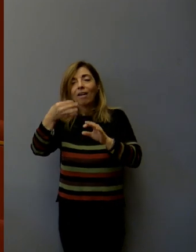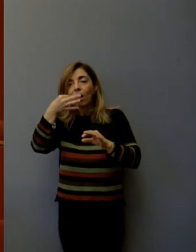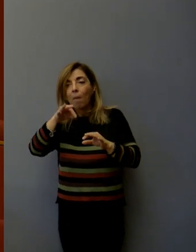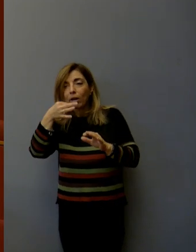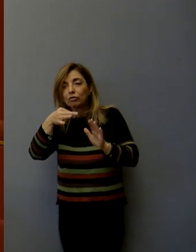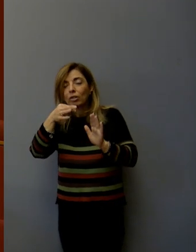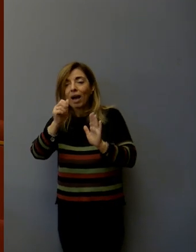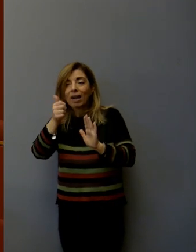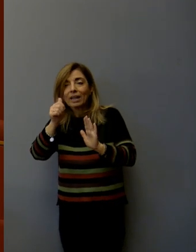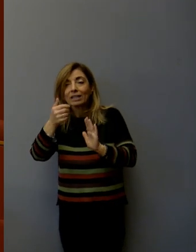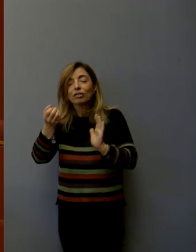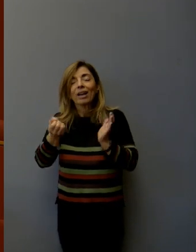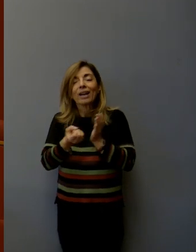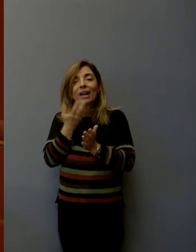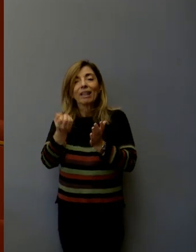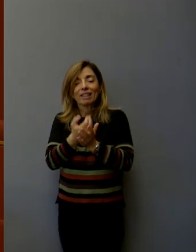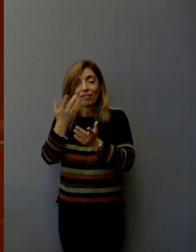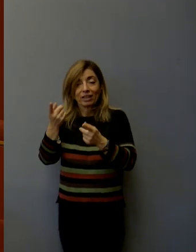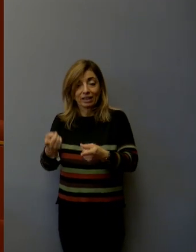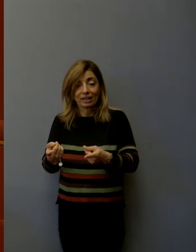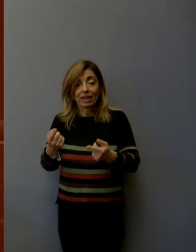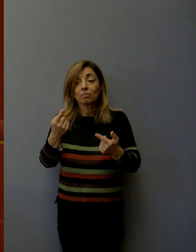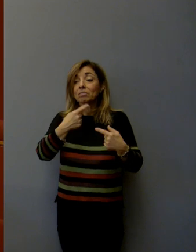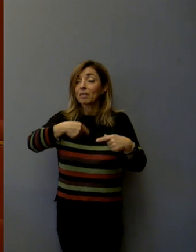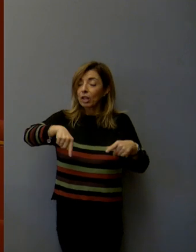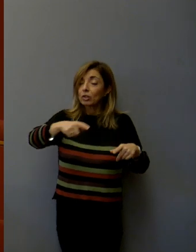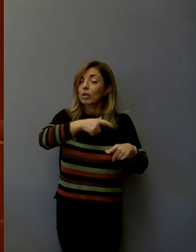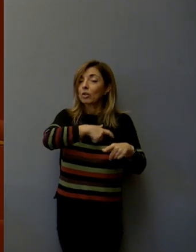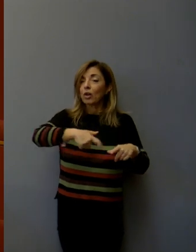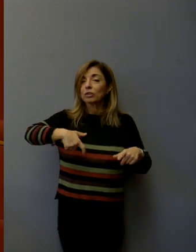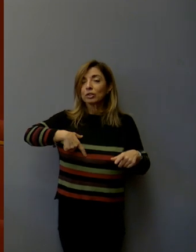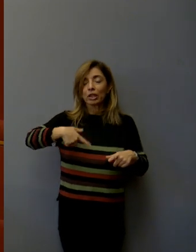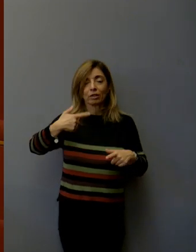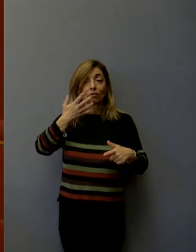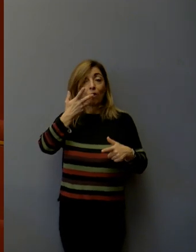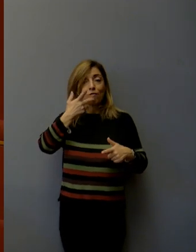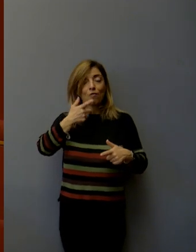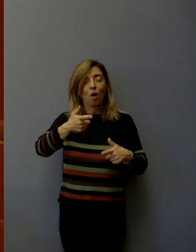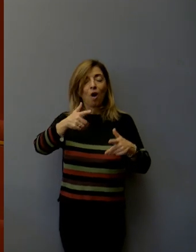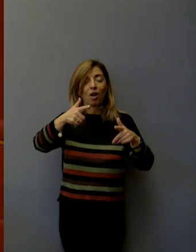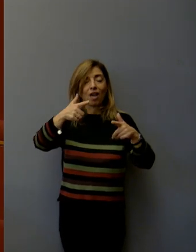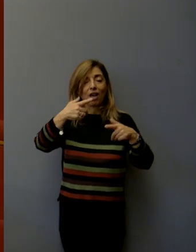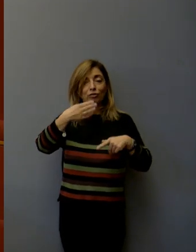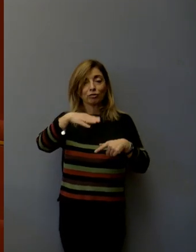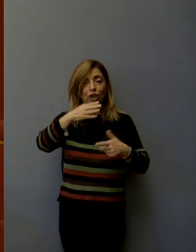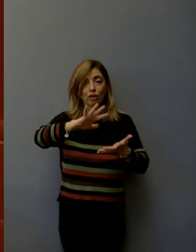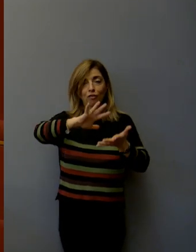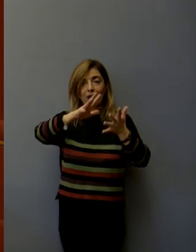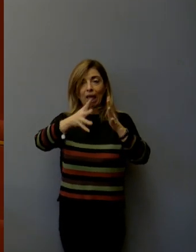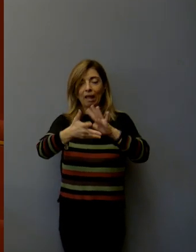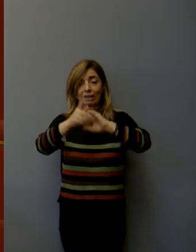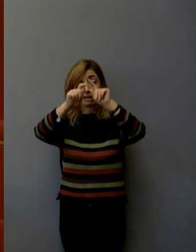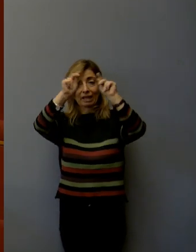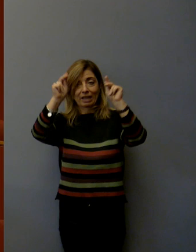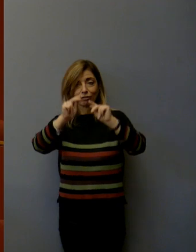in cui soprattutto il nostro sindaco ha l'ambizione internazionale al massimo Genova di farla diventare una città e capace